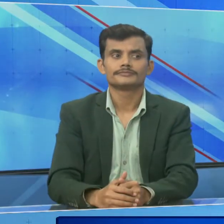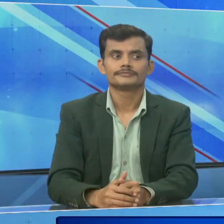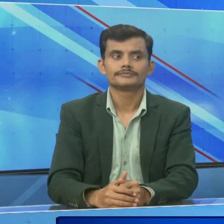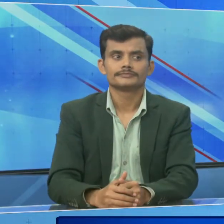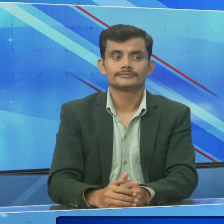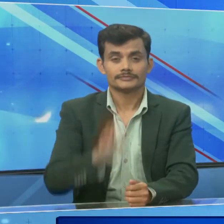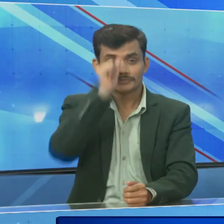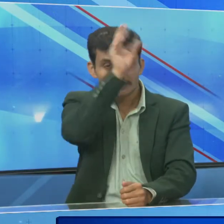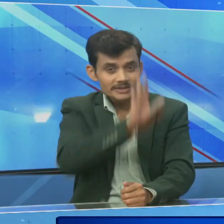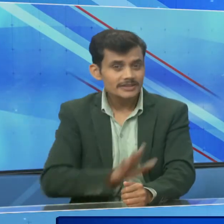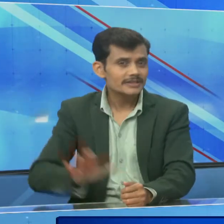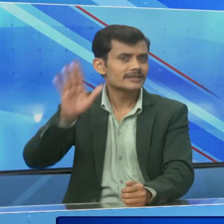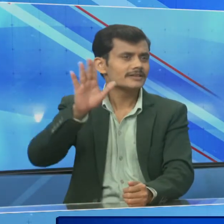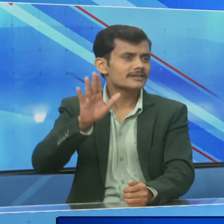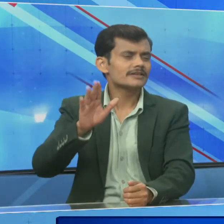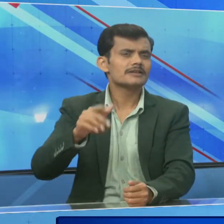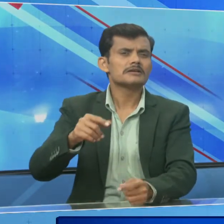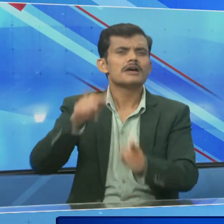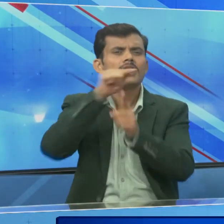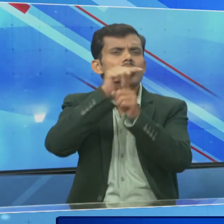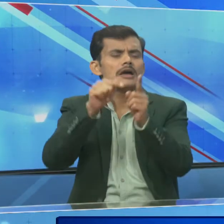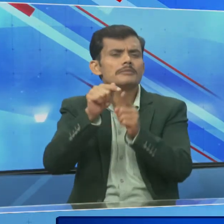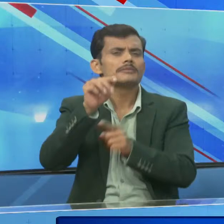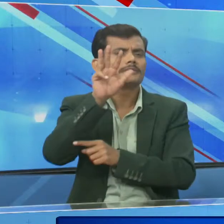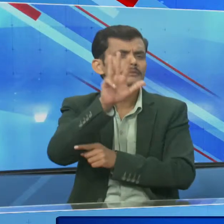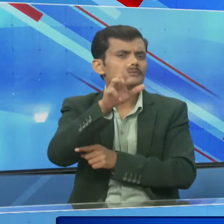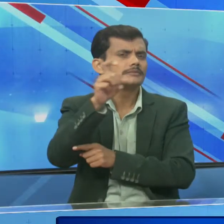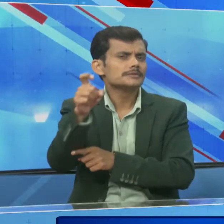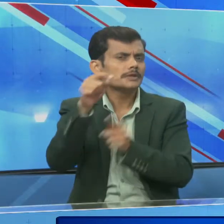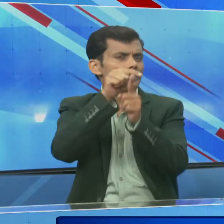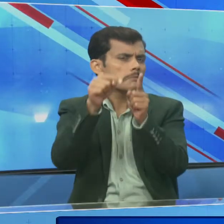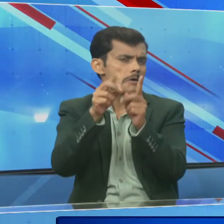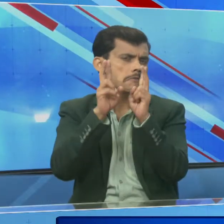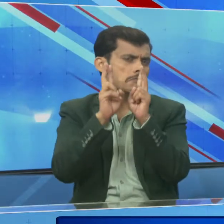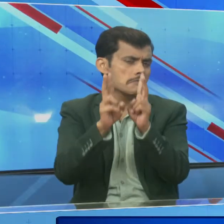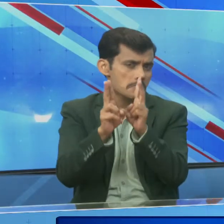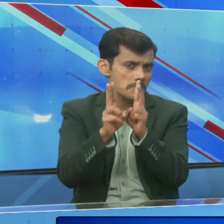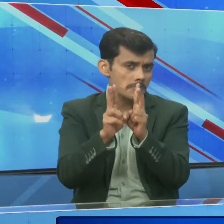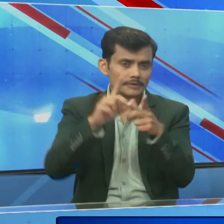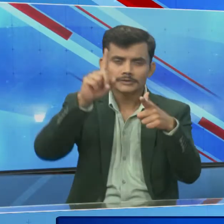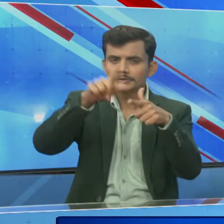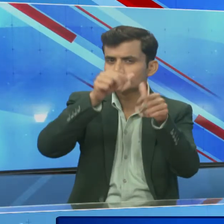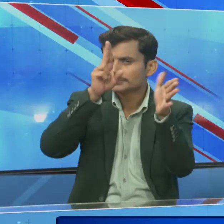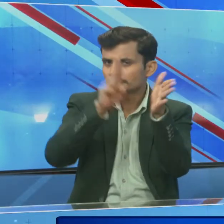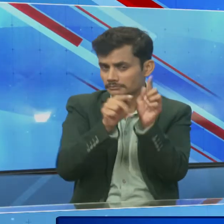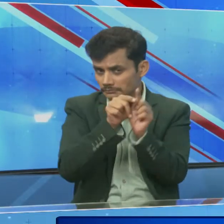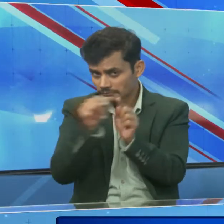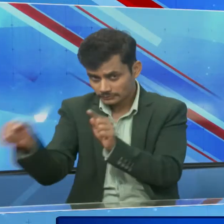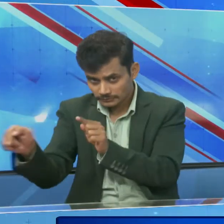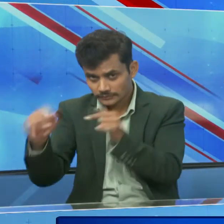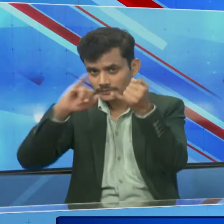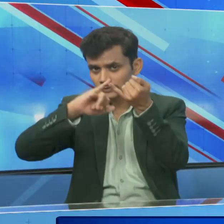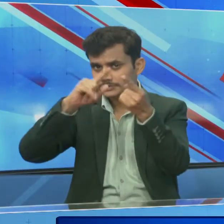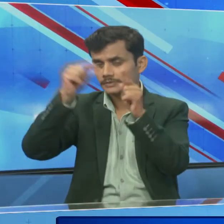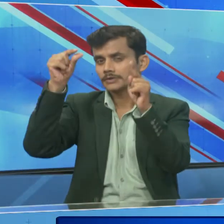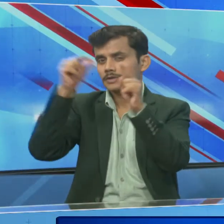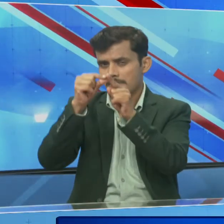हमारे भारतवर्ष में ऑन द एवरेज 87 सेंटीमीटर रेनफॉल रिकॉर्ड किया जाता है 1 जनवरी से 30 सितंबर के टोटल